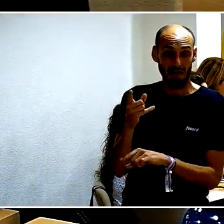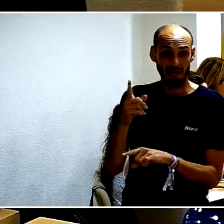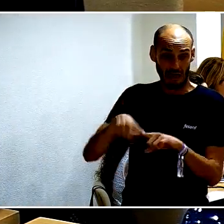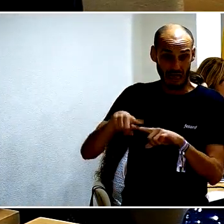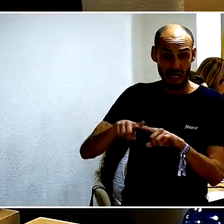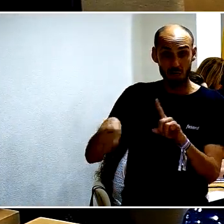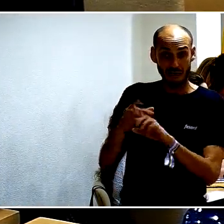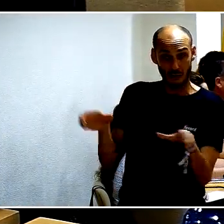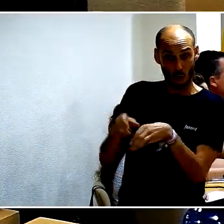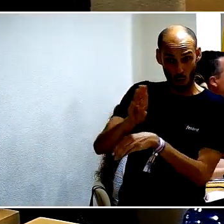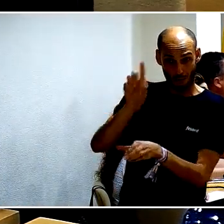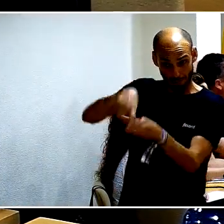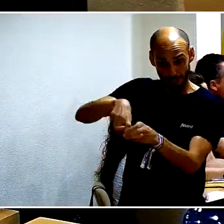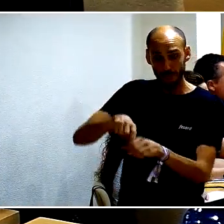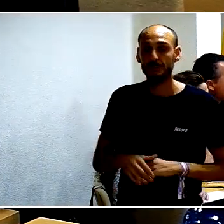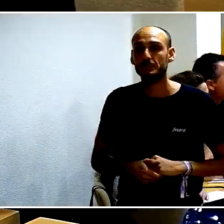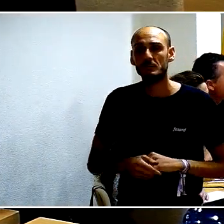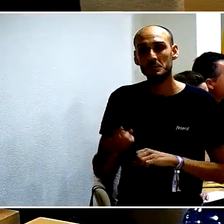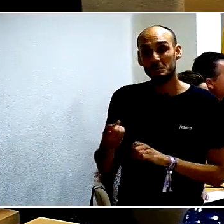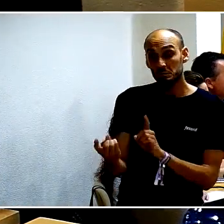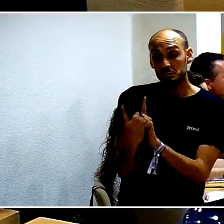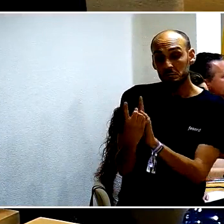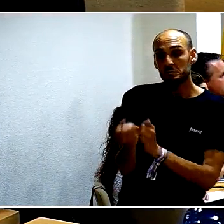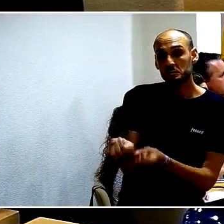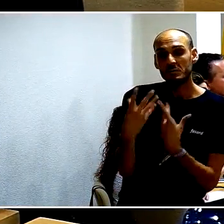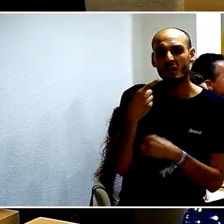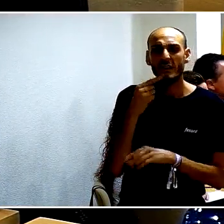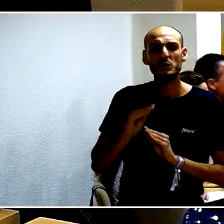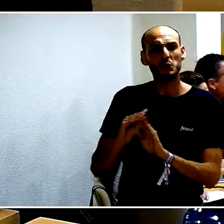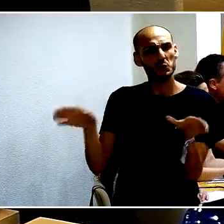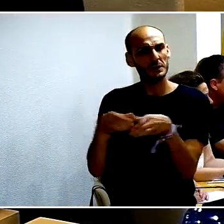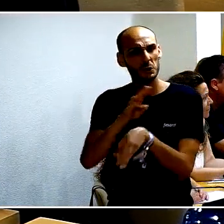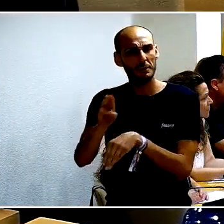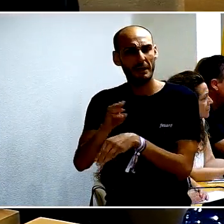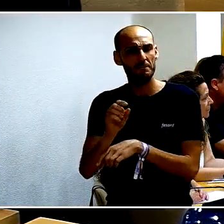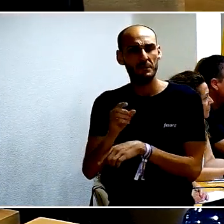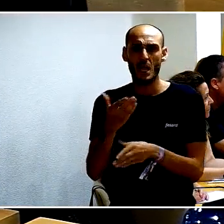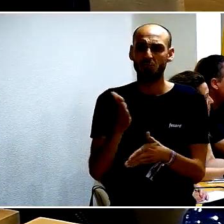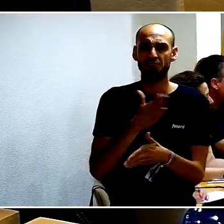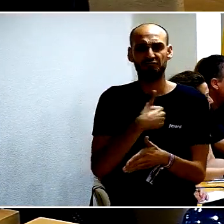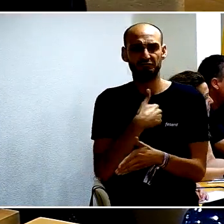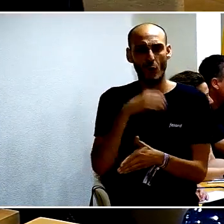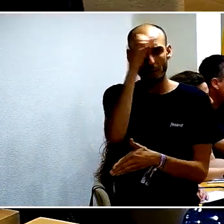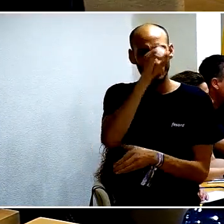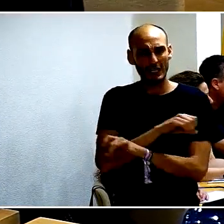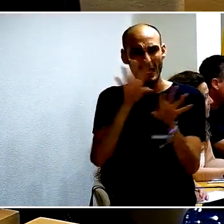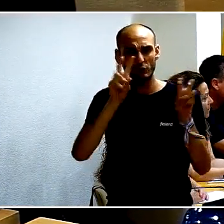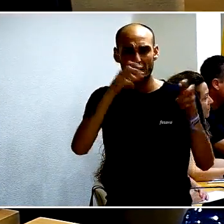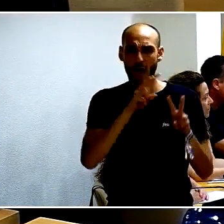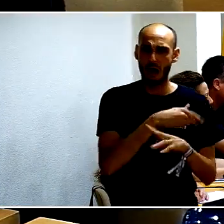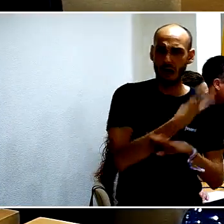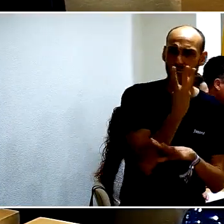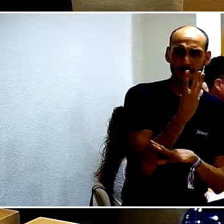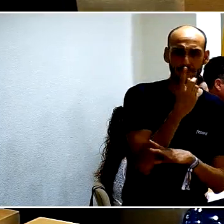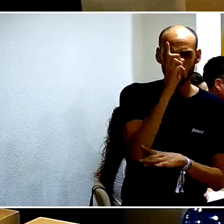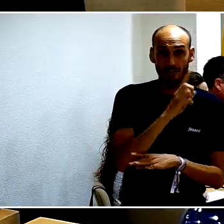Popular, i em deia que ell pensava que el seu partit no tenia una posició clara afront a les qüestions de drets LGTB, drets humans al cap